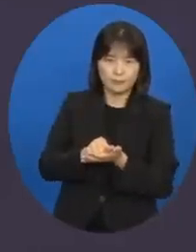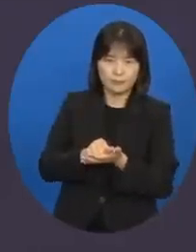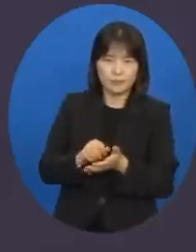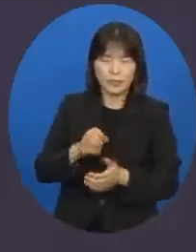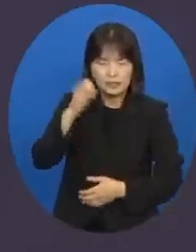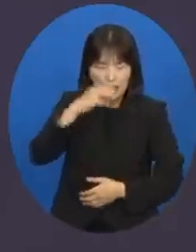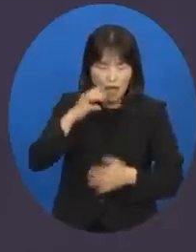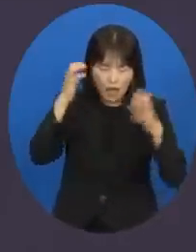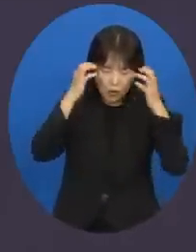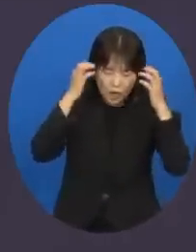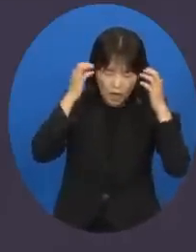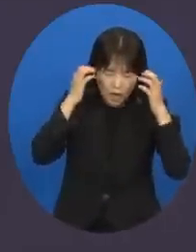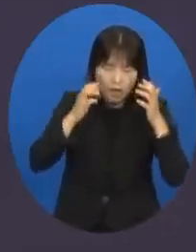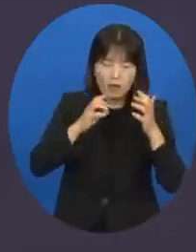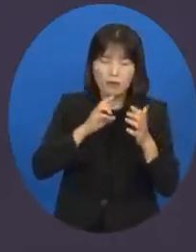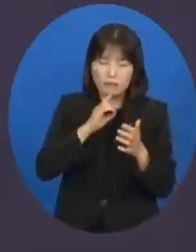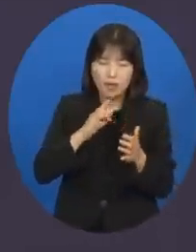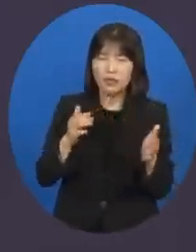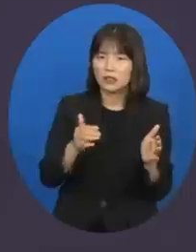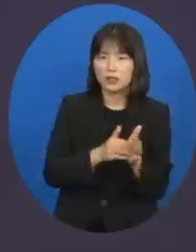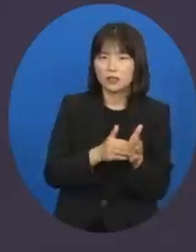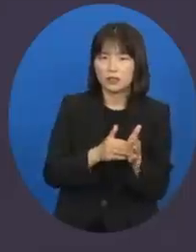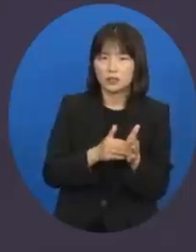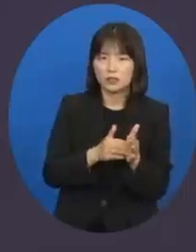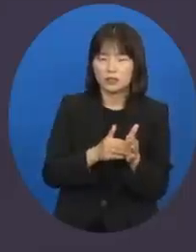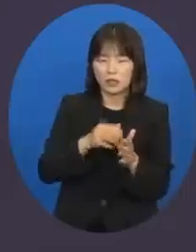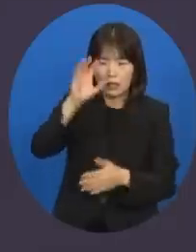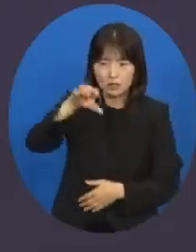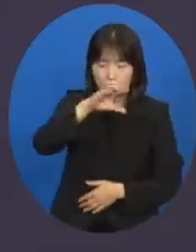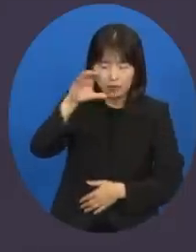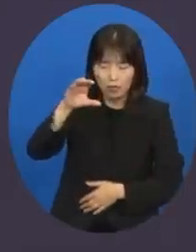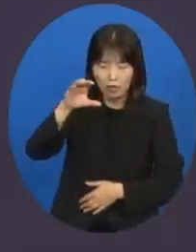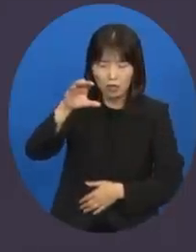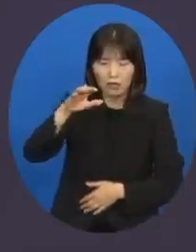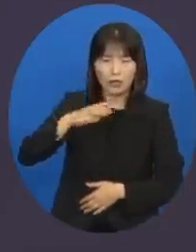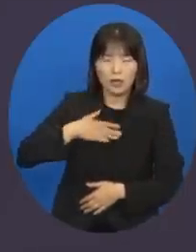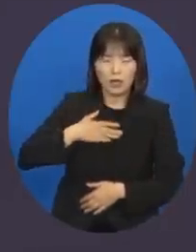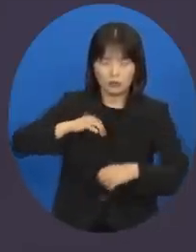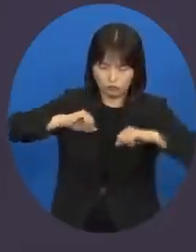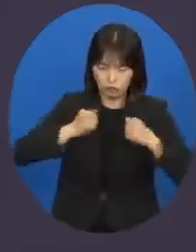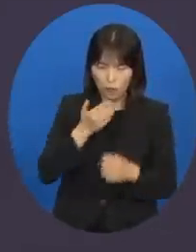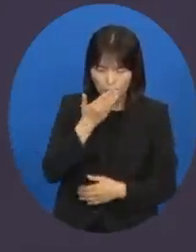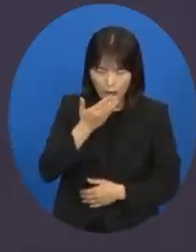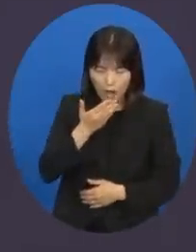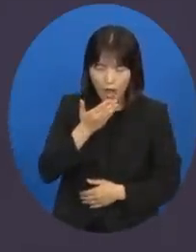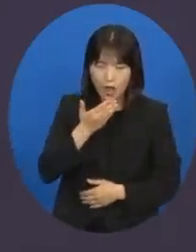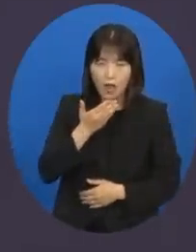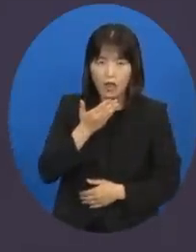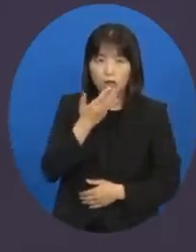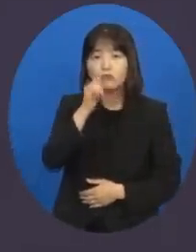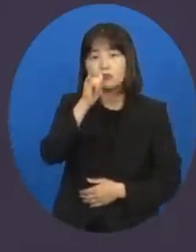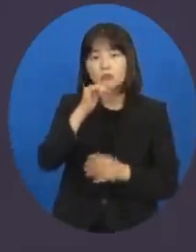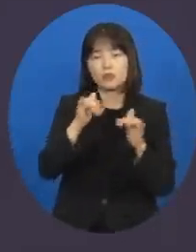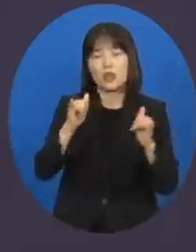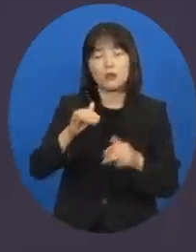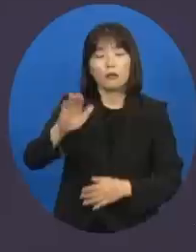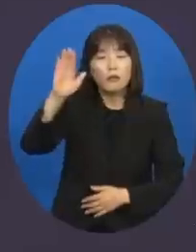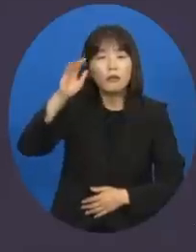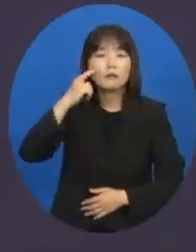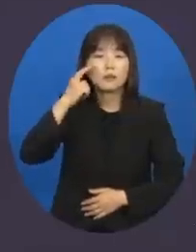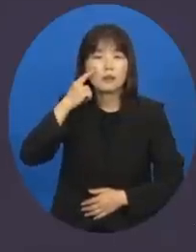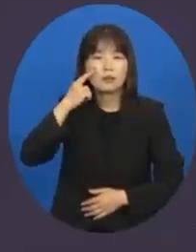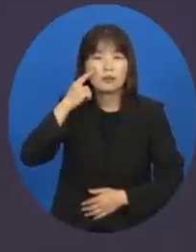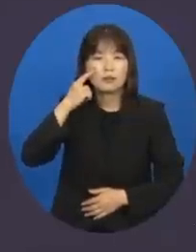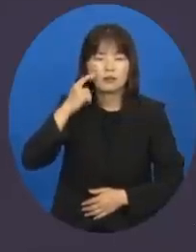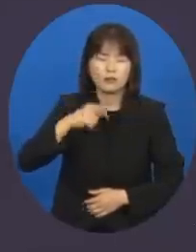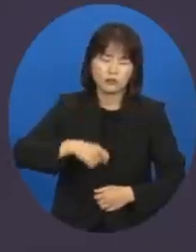당하고 십자가의 길만 가겠다라고 하는 사람이 여러분 어디 있겠습니까? 한번 손들어 보세요. 나는 고난만 당하면서 십자가의 길을 가겠다. 여러분 어디